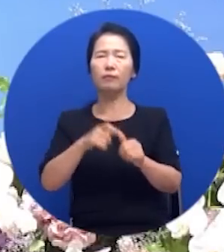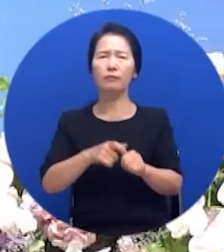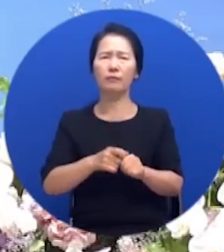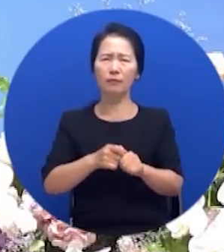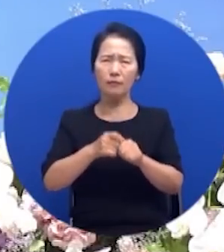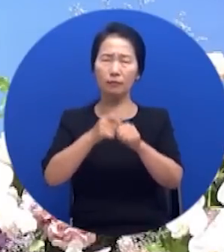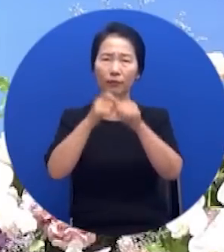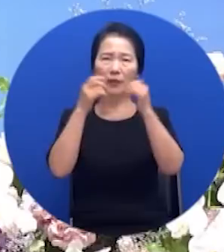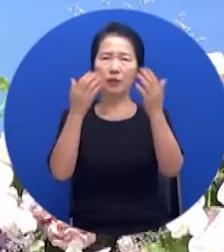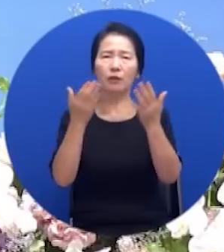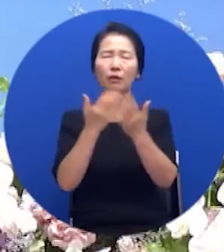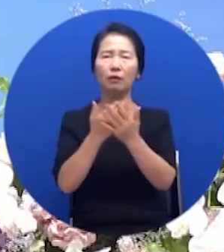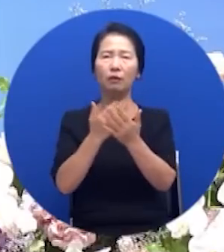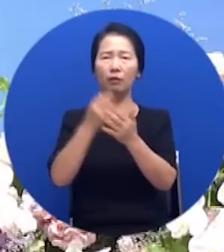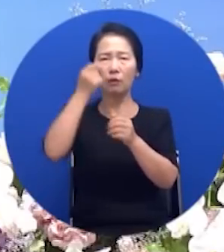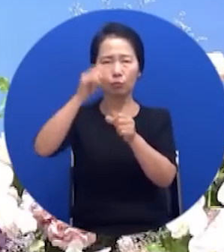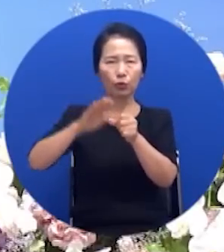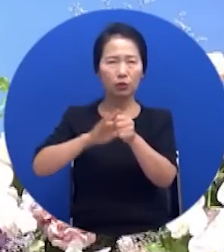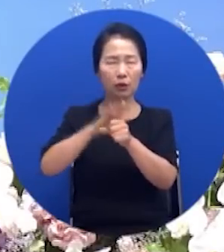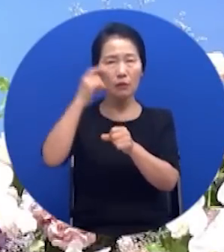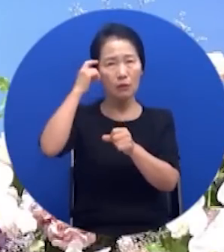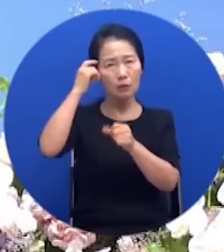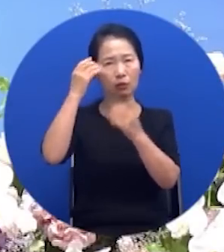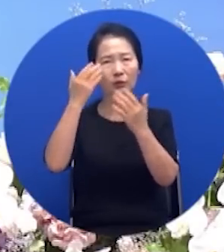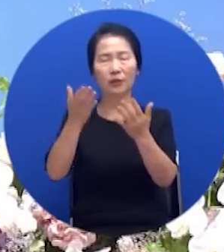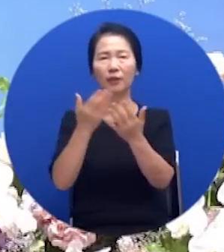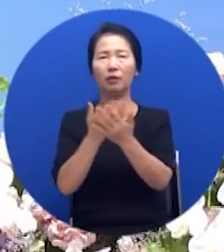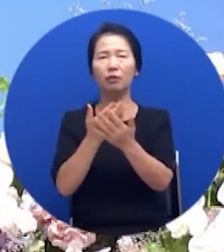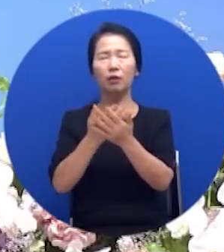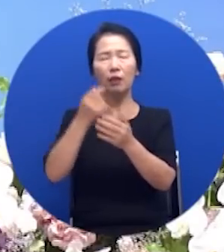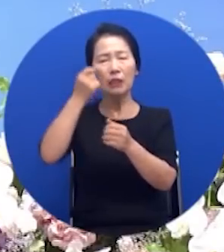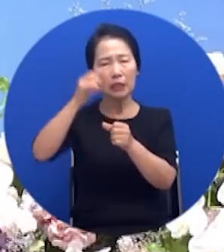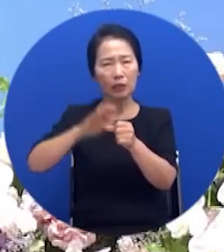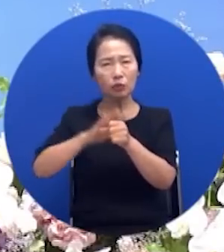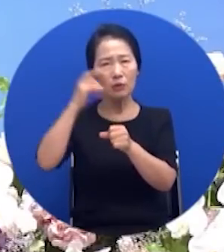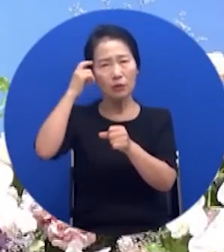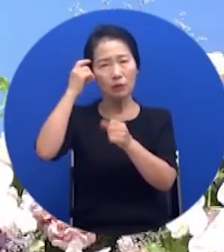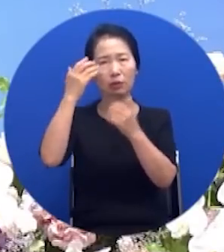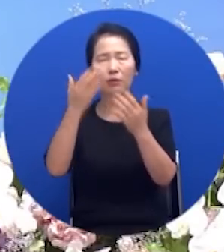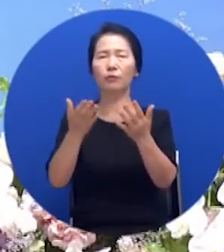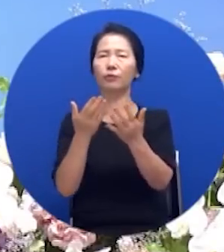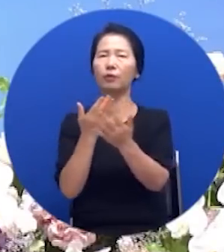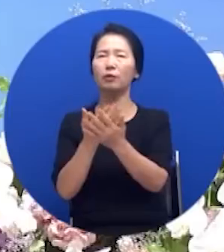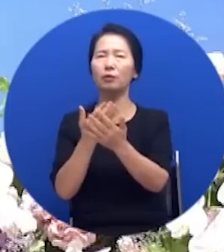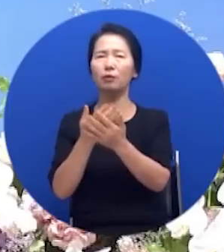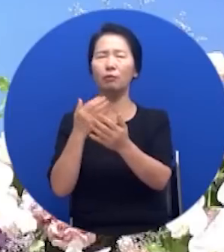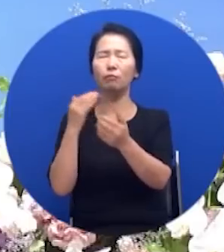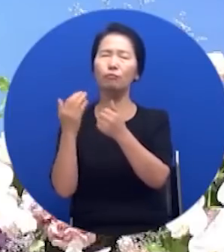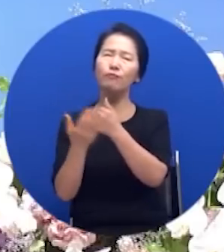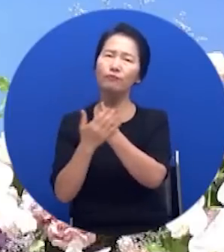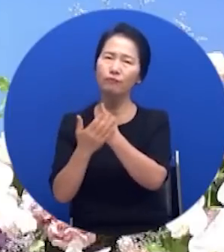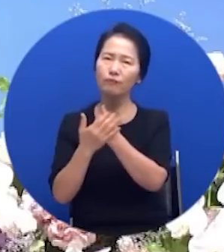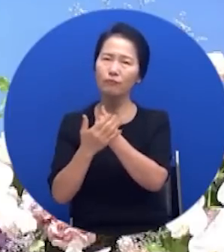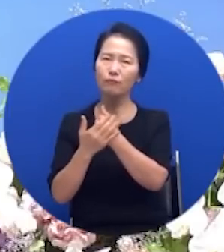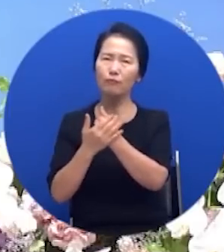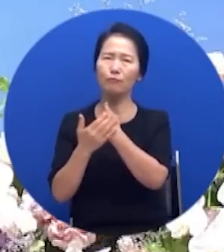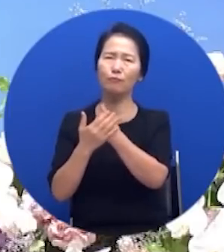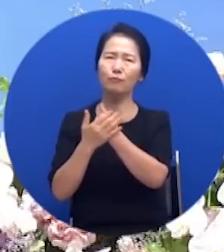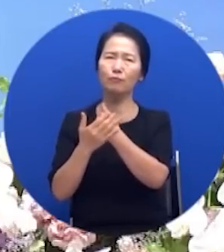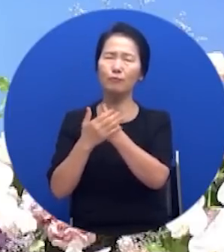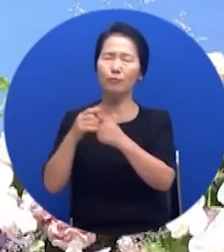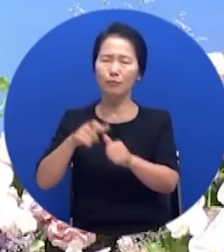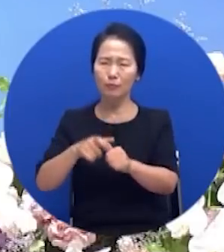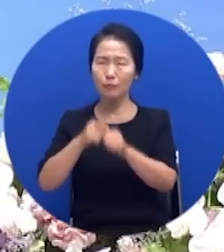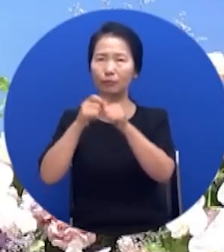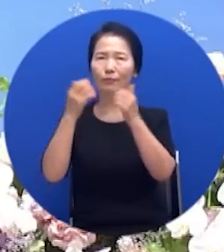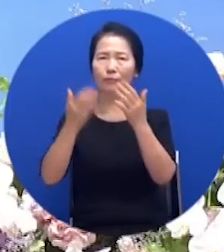살려주시옵소서. 불쌍히 여겨주시옵소서. 긍휼히 여겨주시옵소서. 도와주시옵소서.